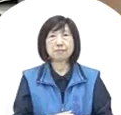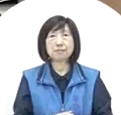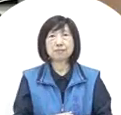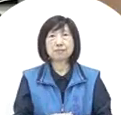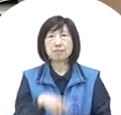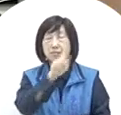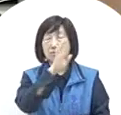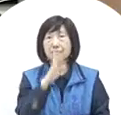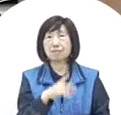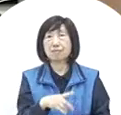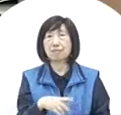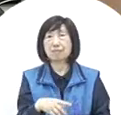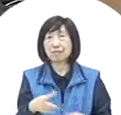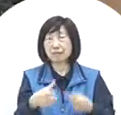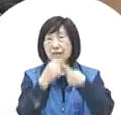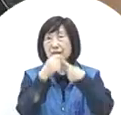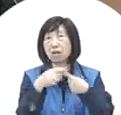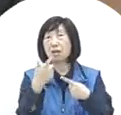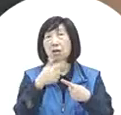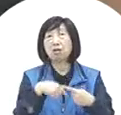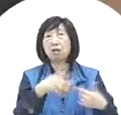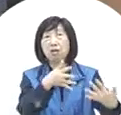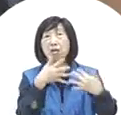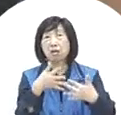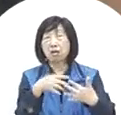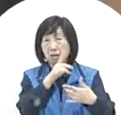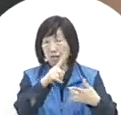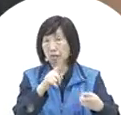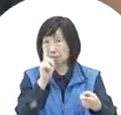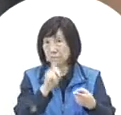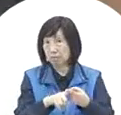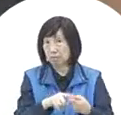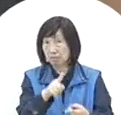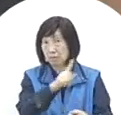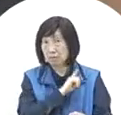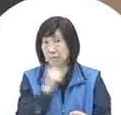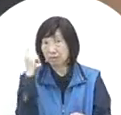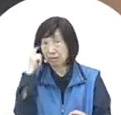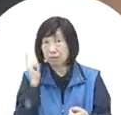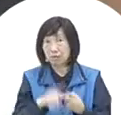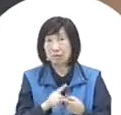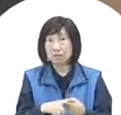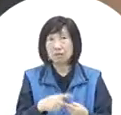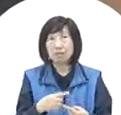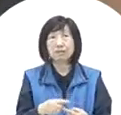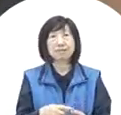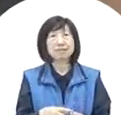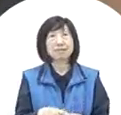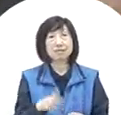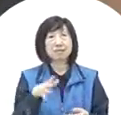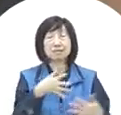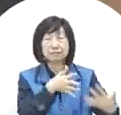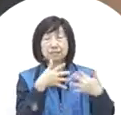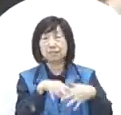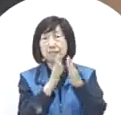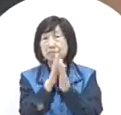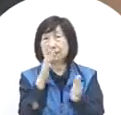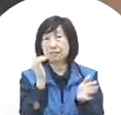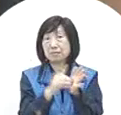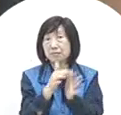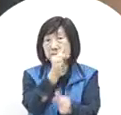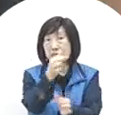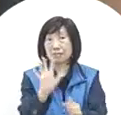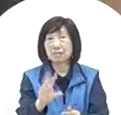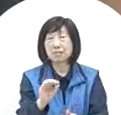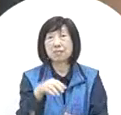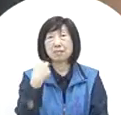有完成这个笔录。 第一次为什么没完成笔录？要确定呢？可以吗？可以没完成笔录吗？第二个问题，为什么